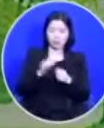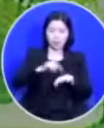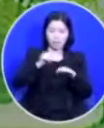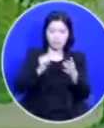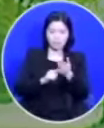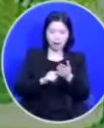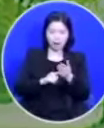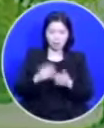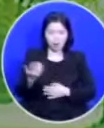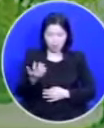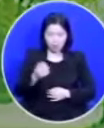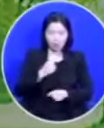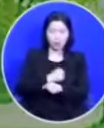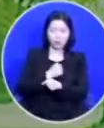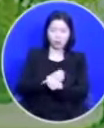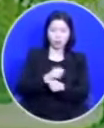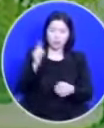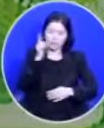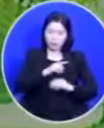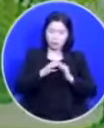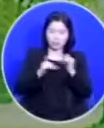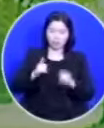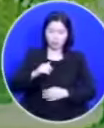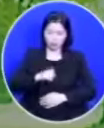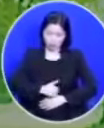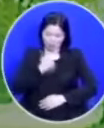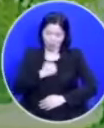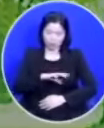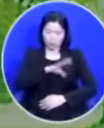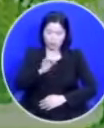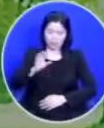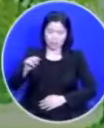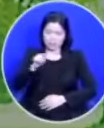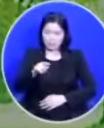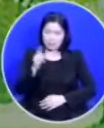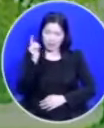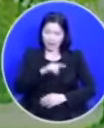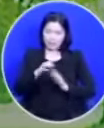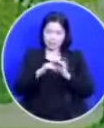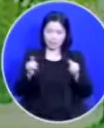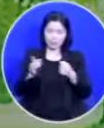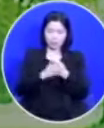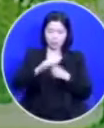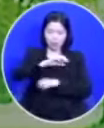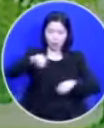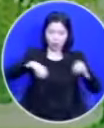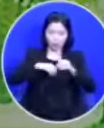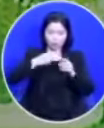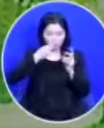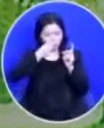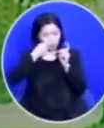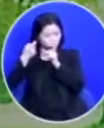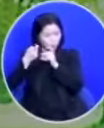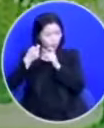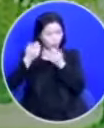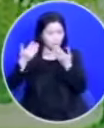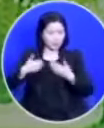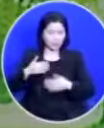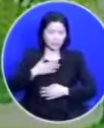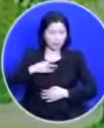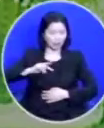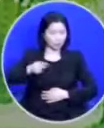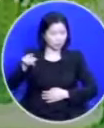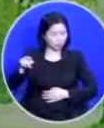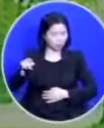악한 사람 때문에 분노하고 때 때로는 그 악한 사람 때문에 오히려 6 을 받는 나도 그냥